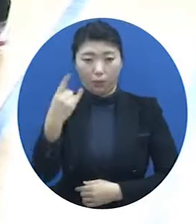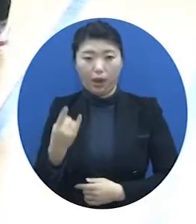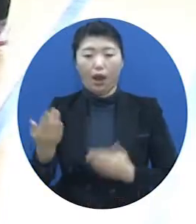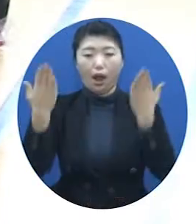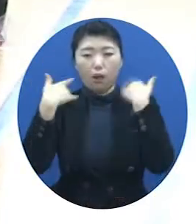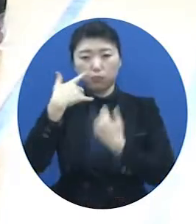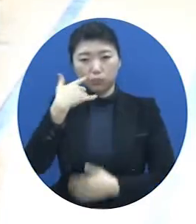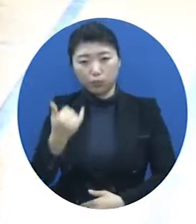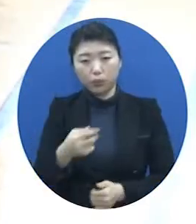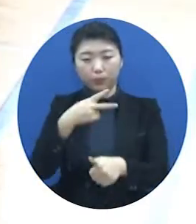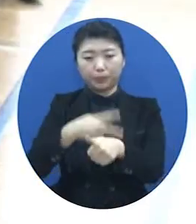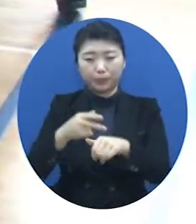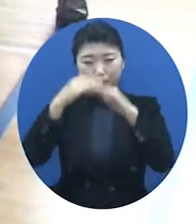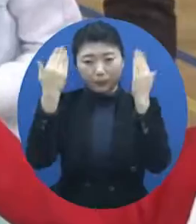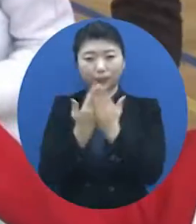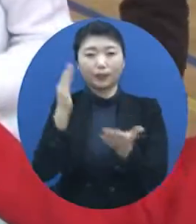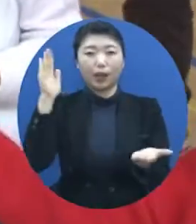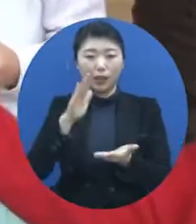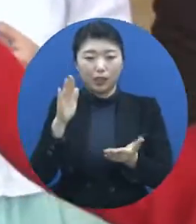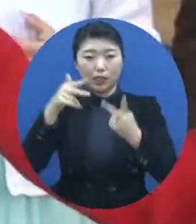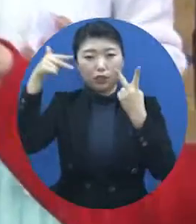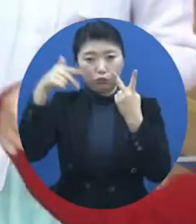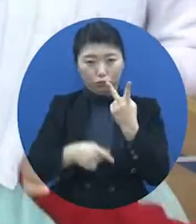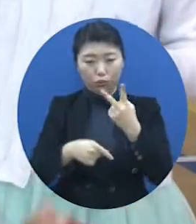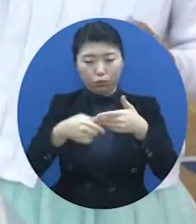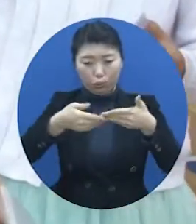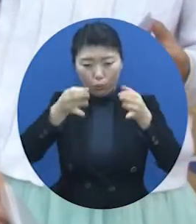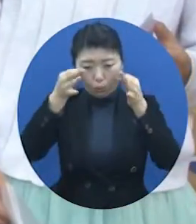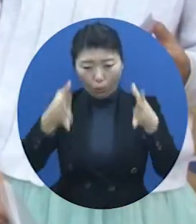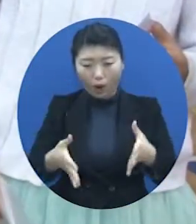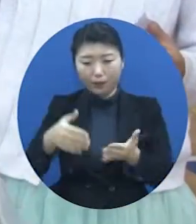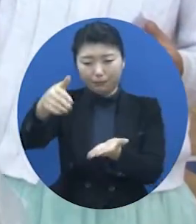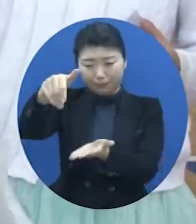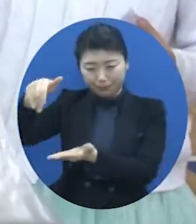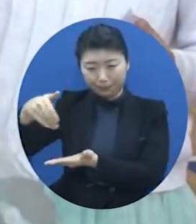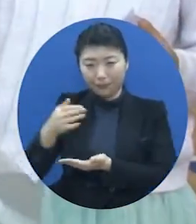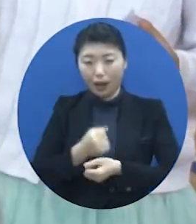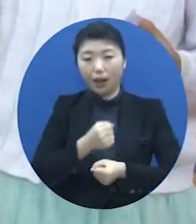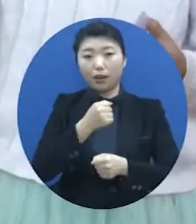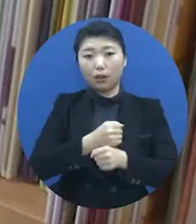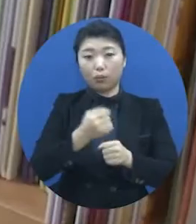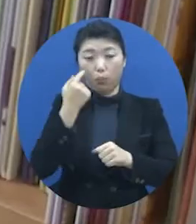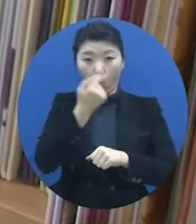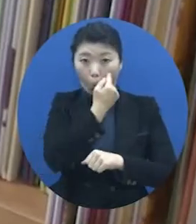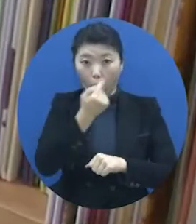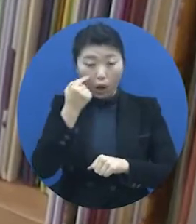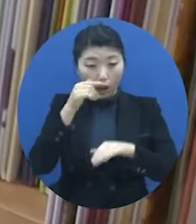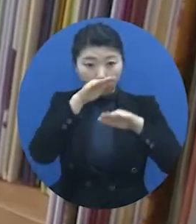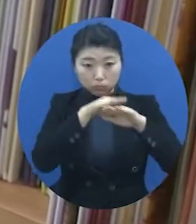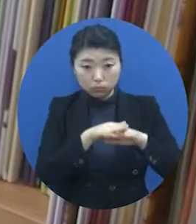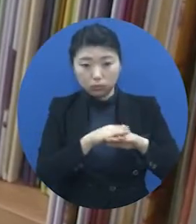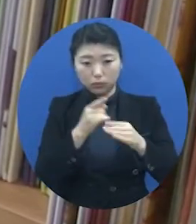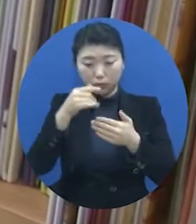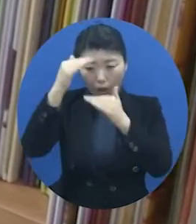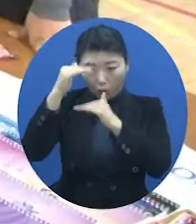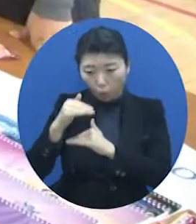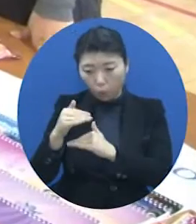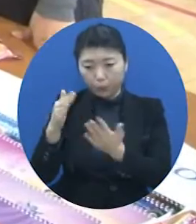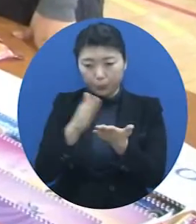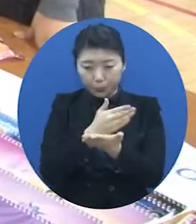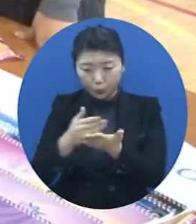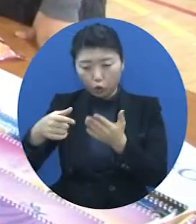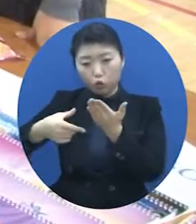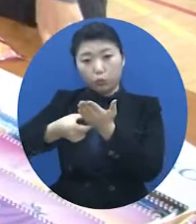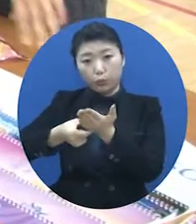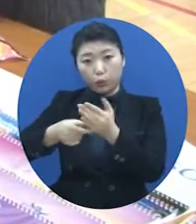학부모, 교직원을 대상으로 2주 동안 수거한 도서나 학습 용품들을 보관 상태나 내용에 따라